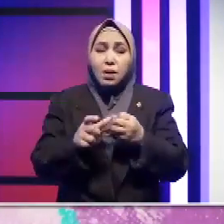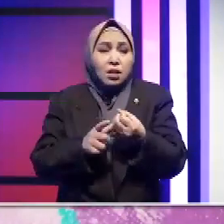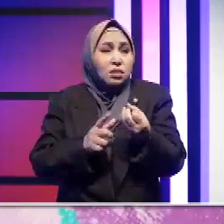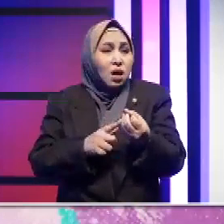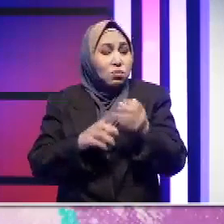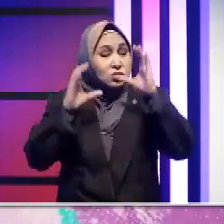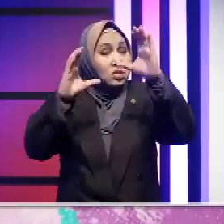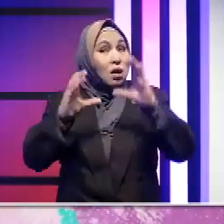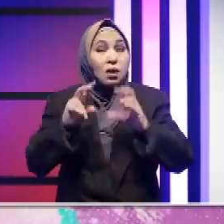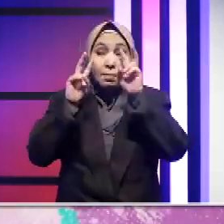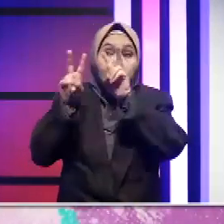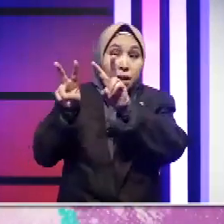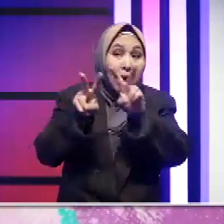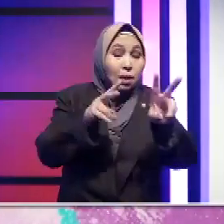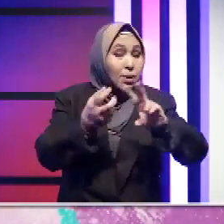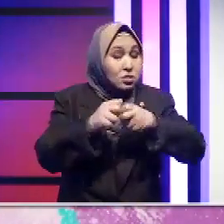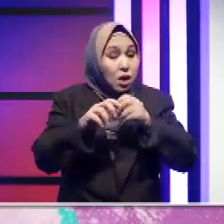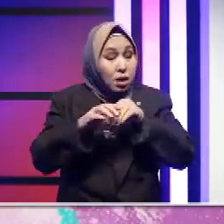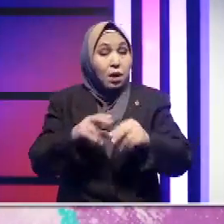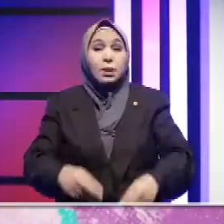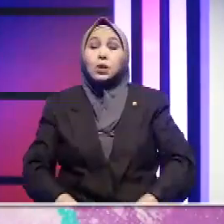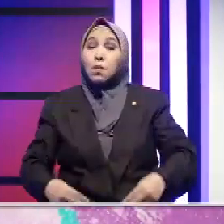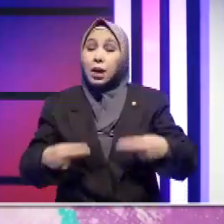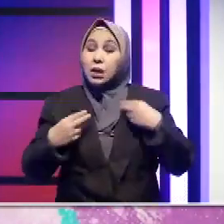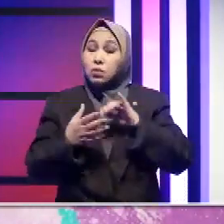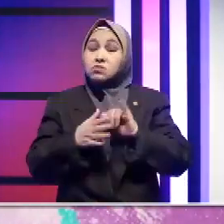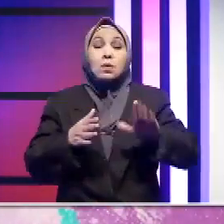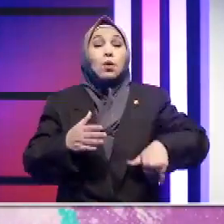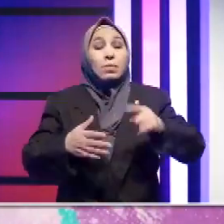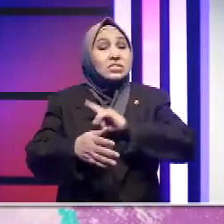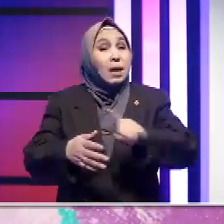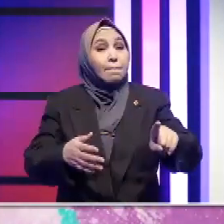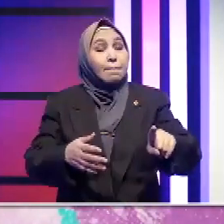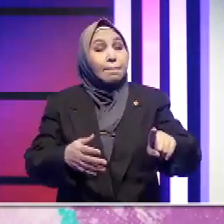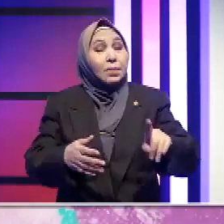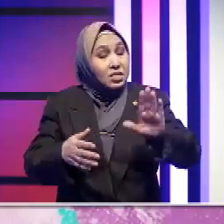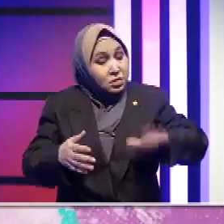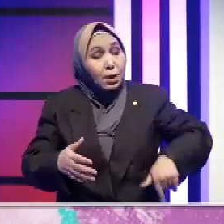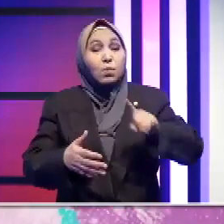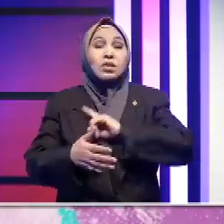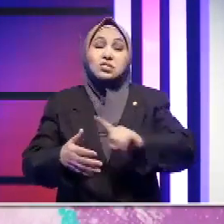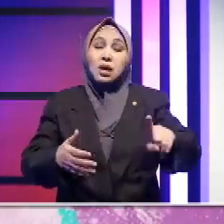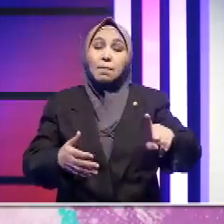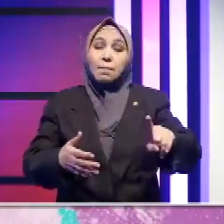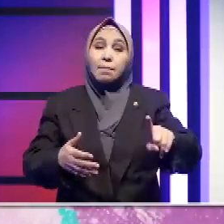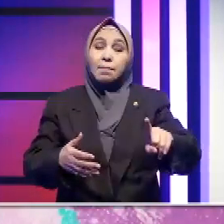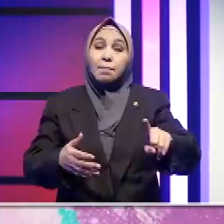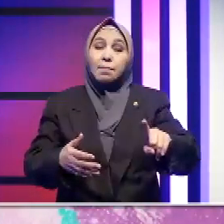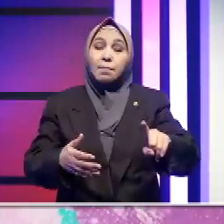cara melihat masalah dalam kehidupan sebelum masuk Islam Hai termasuk Islam hei